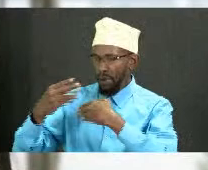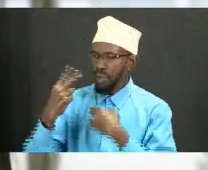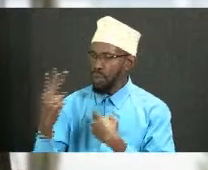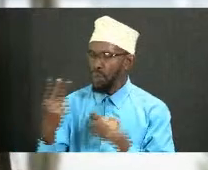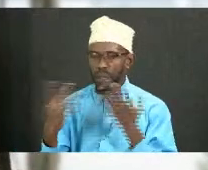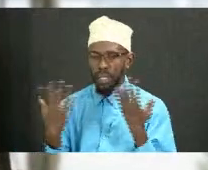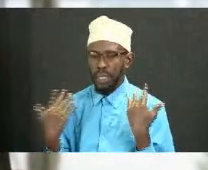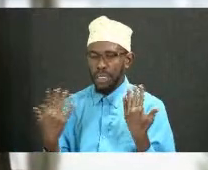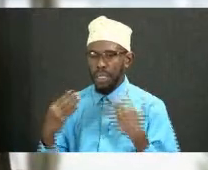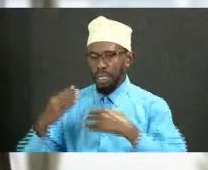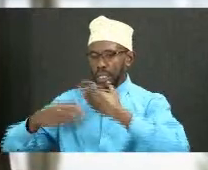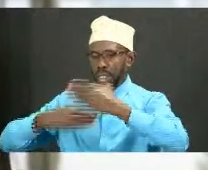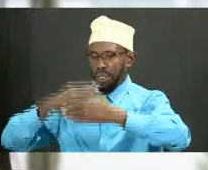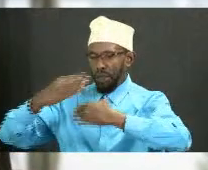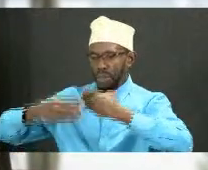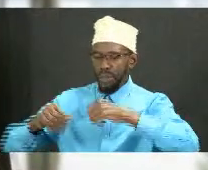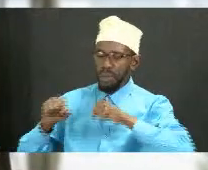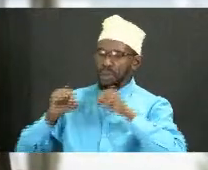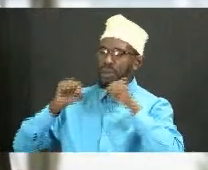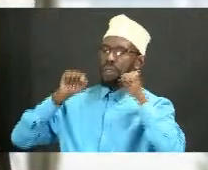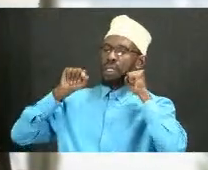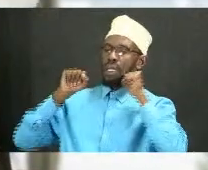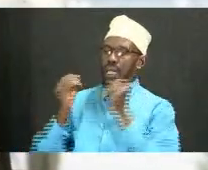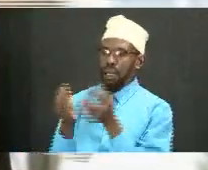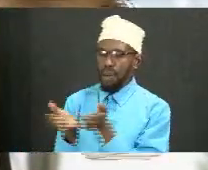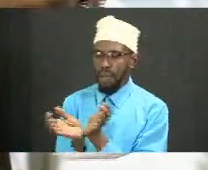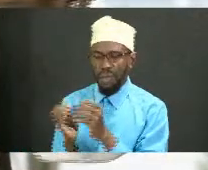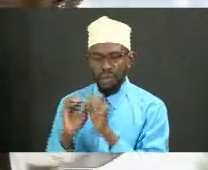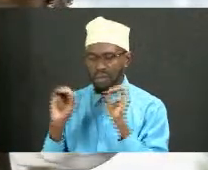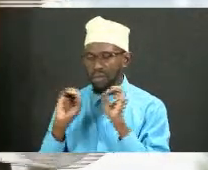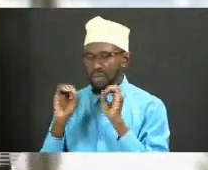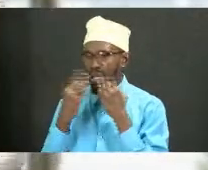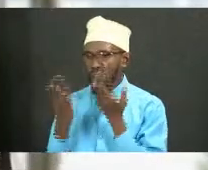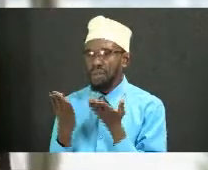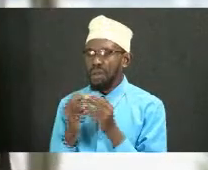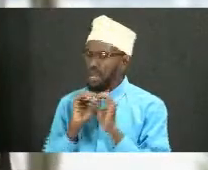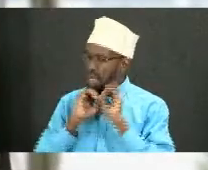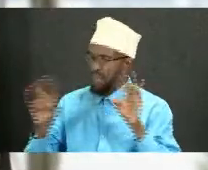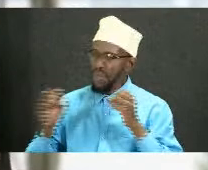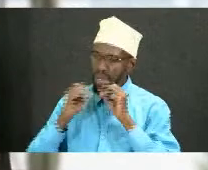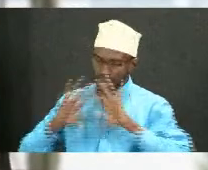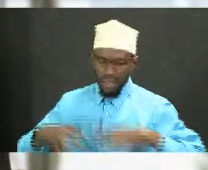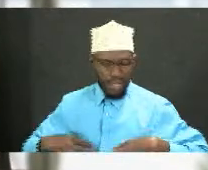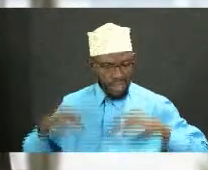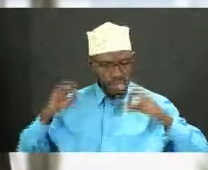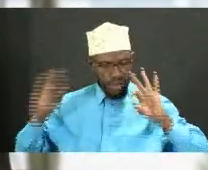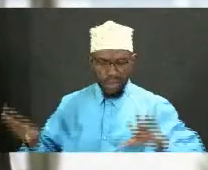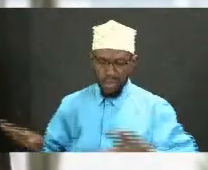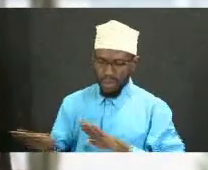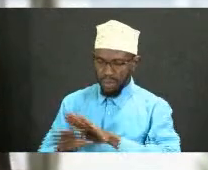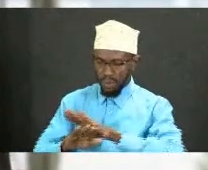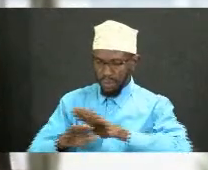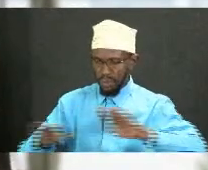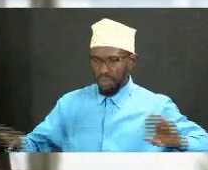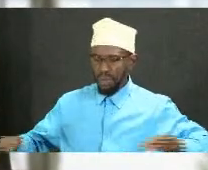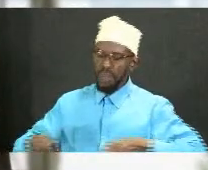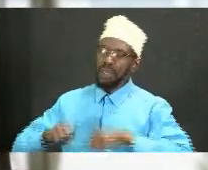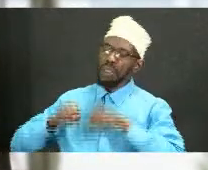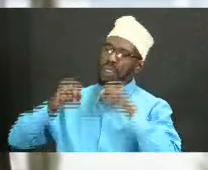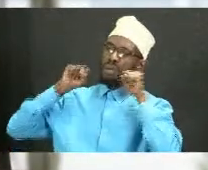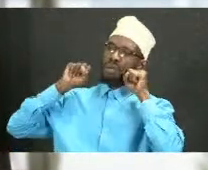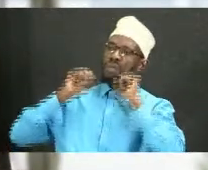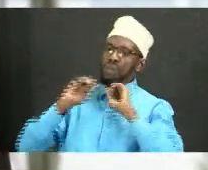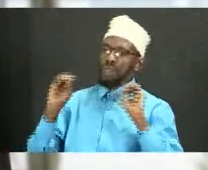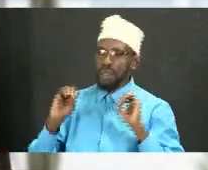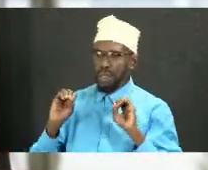vitu viwili, ile shuka na kile chombo, alibaki hana chochote. Kabisa hakuna cha kutandika wala cha kujifunika.